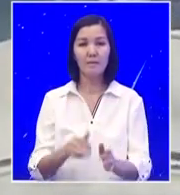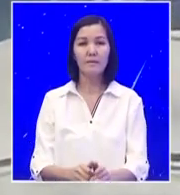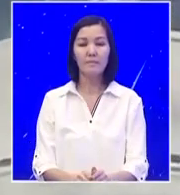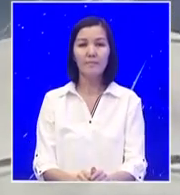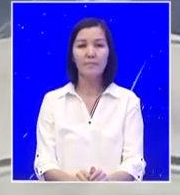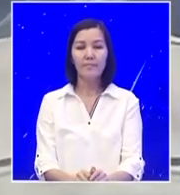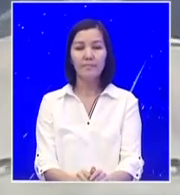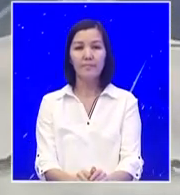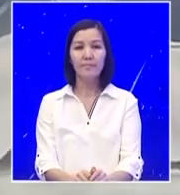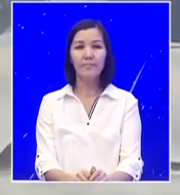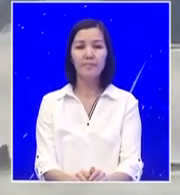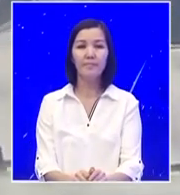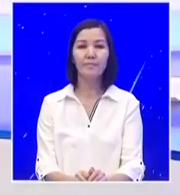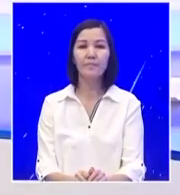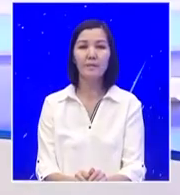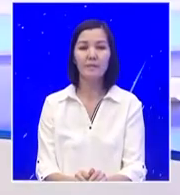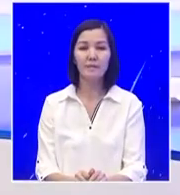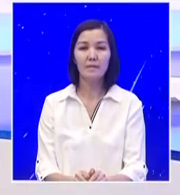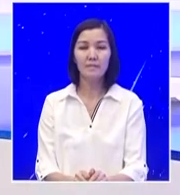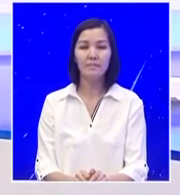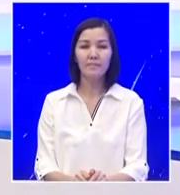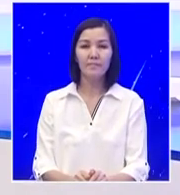Қыдырбайқызы, Жетісу телеарнасы.